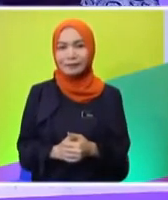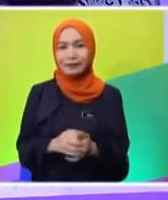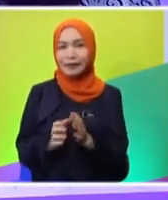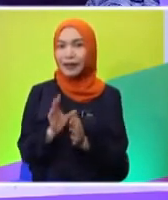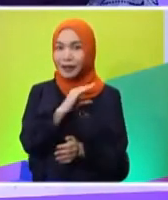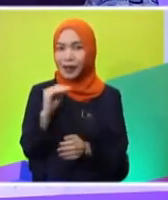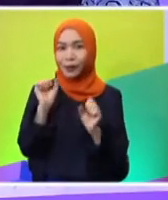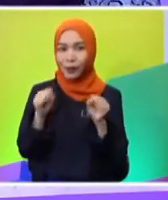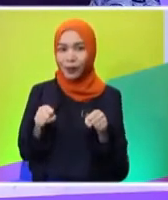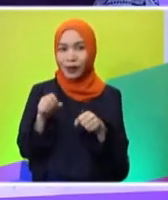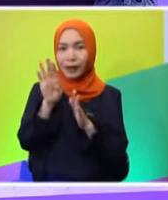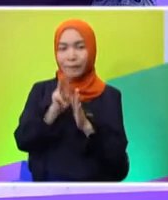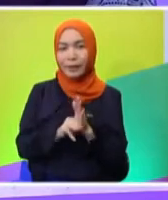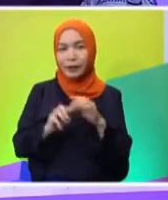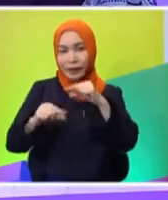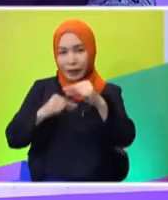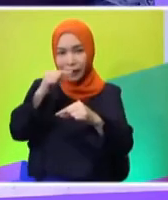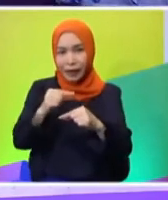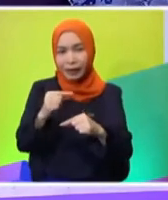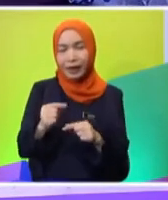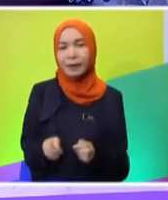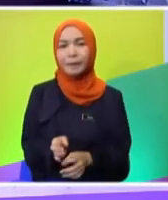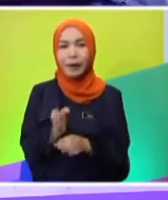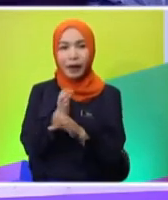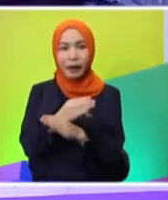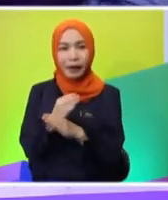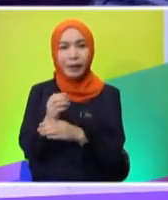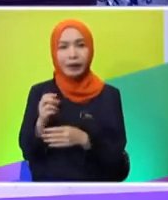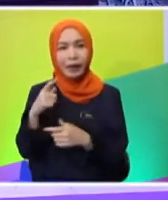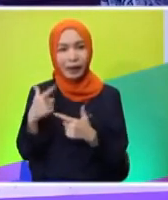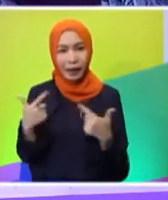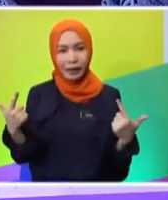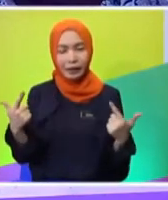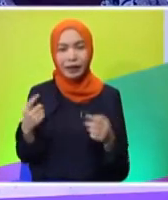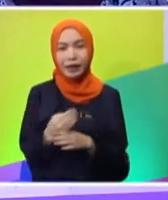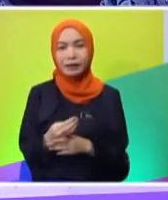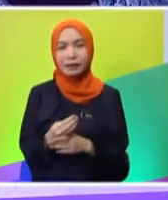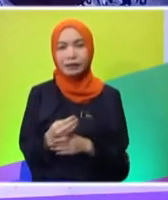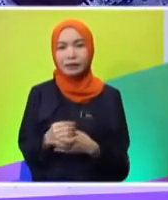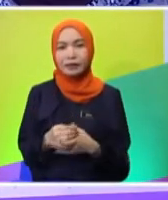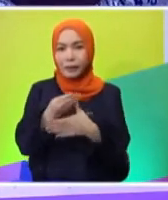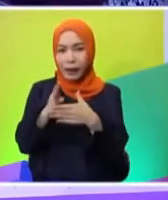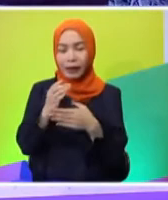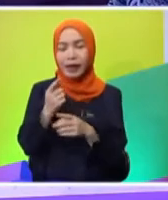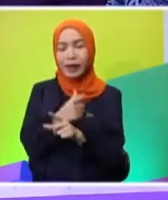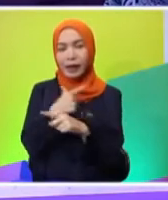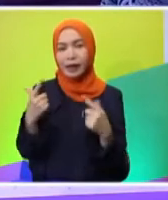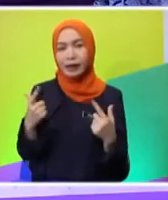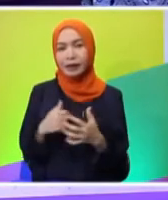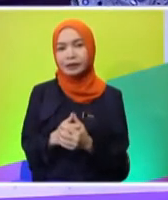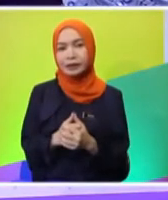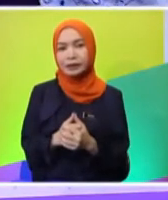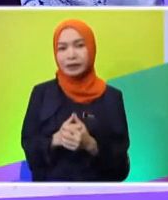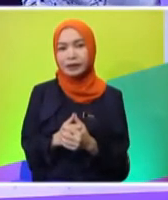menggerakkan apa-apa bahagian-bahagian yang lain pada azas ka'baini macam-macam obat aja digantung bertanya bergerak karena dia digantung